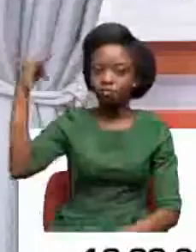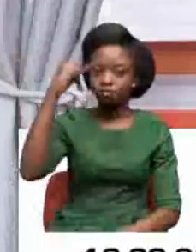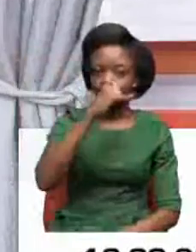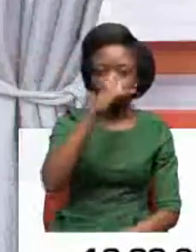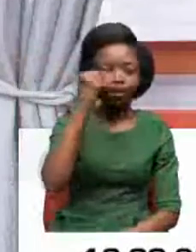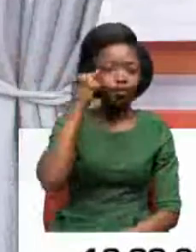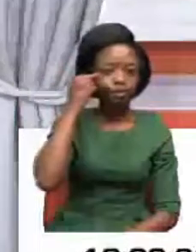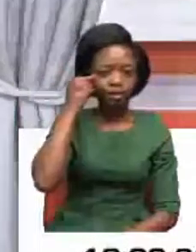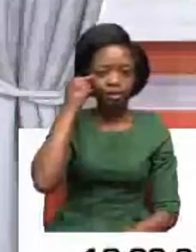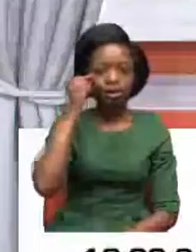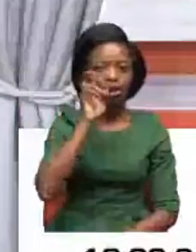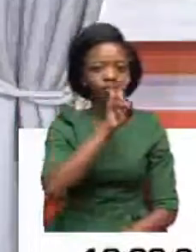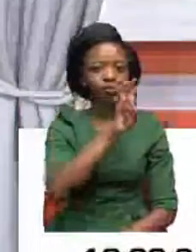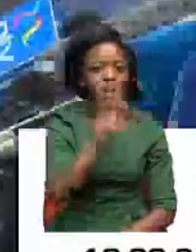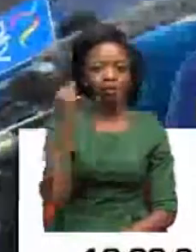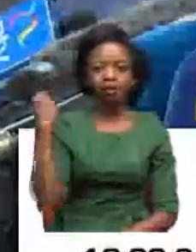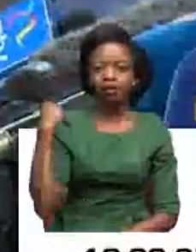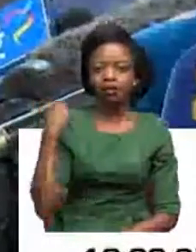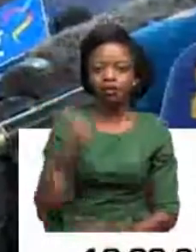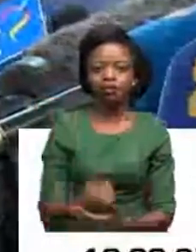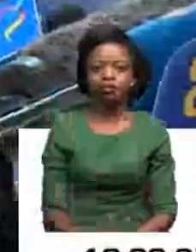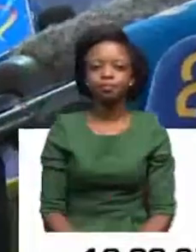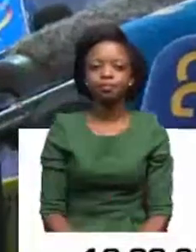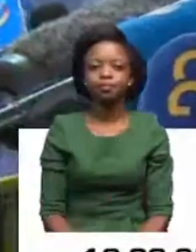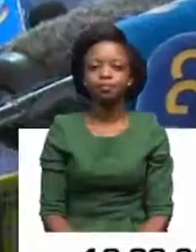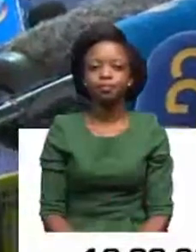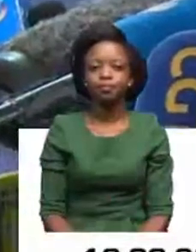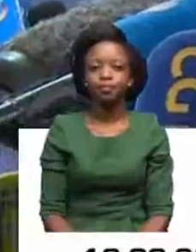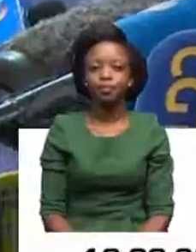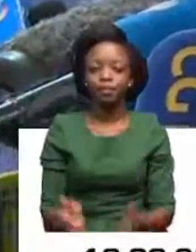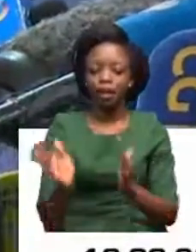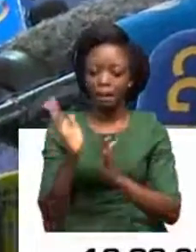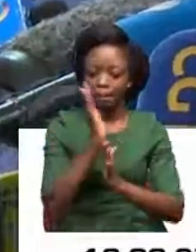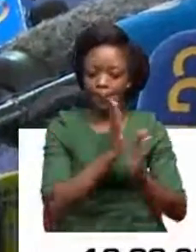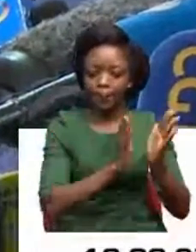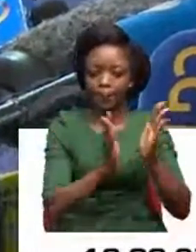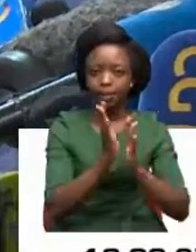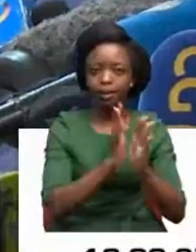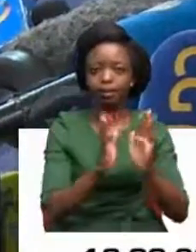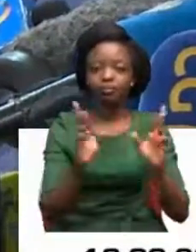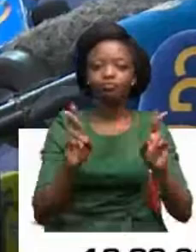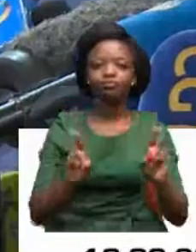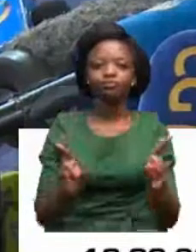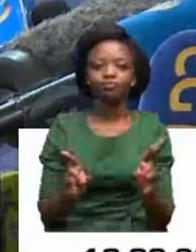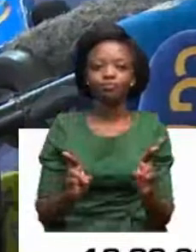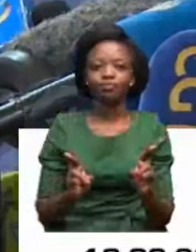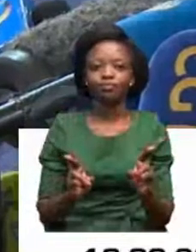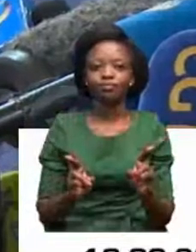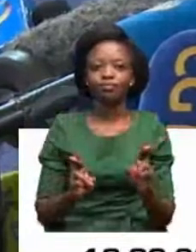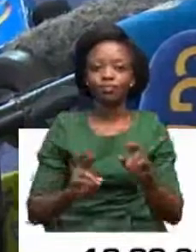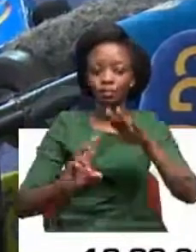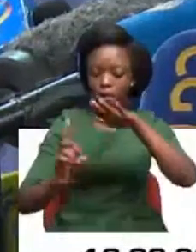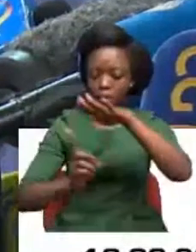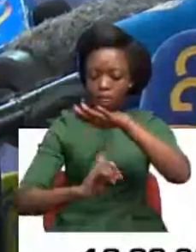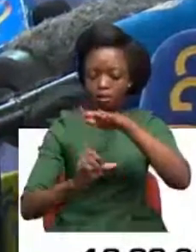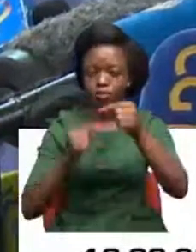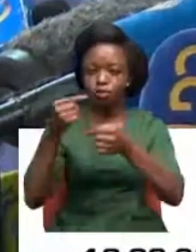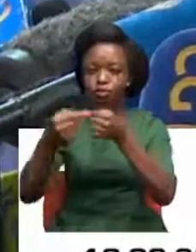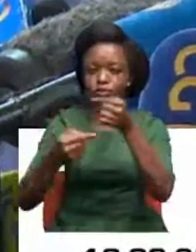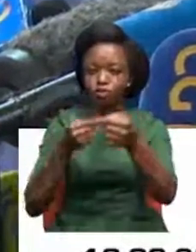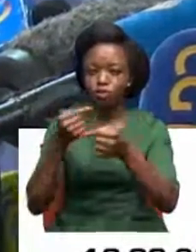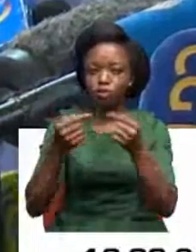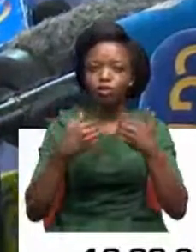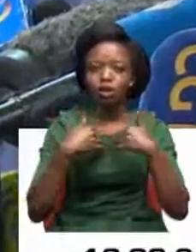Uchina kushuhudiwa hiyo jana. In terms of the preparedness measures, the ministry continues to maintain